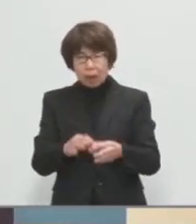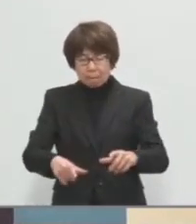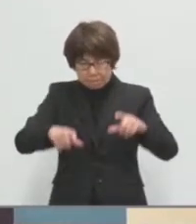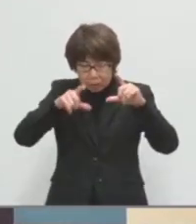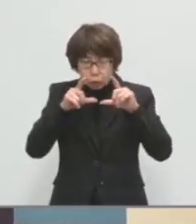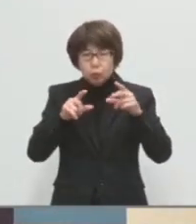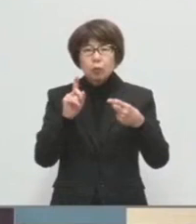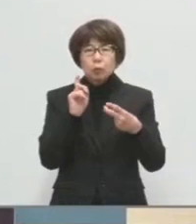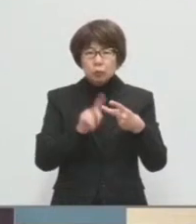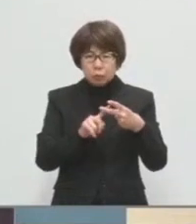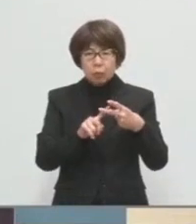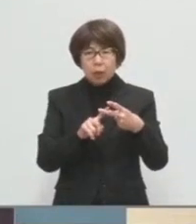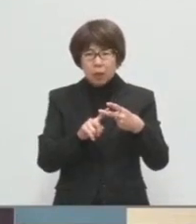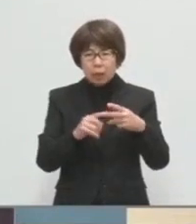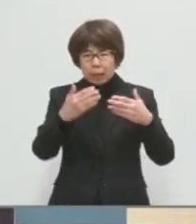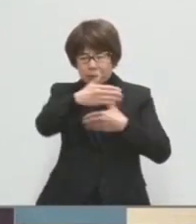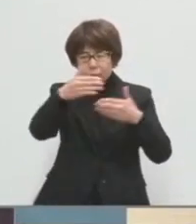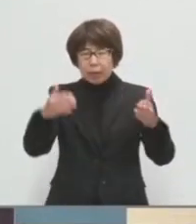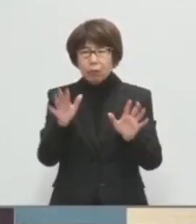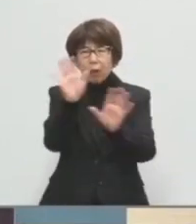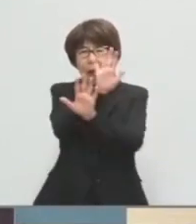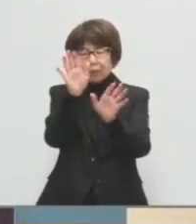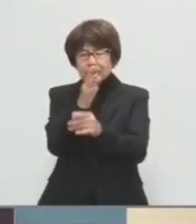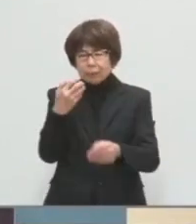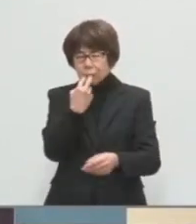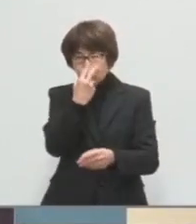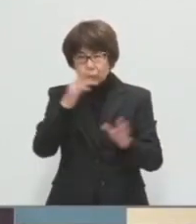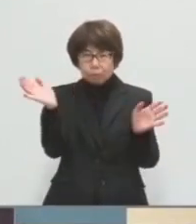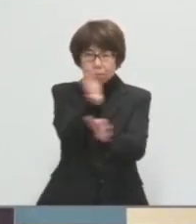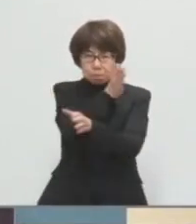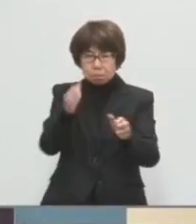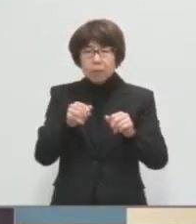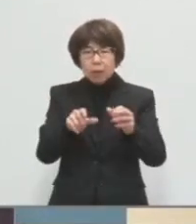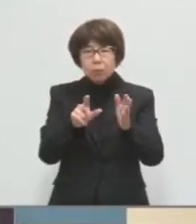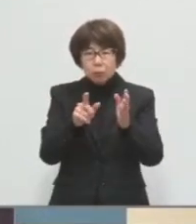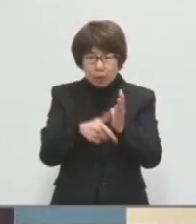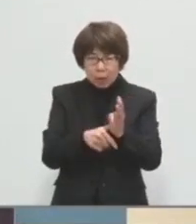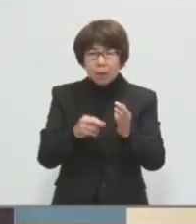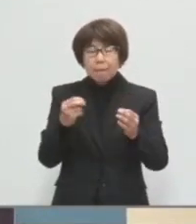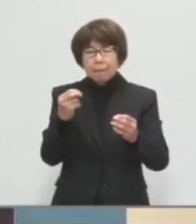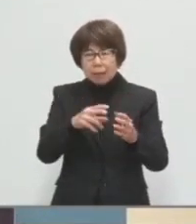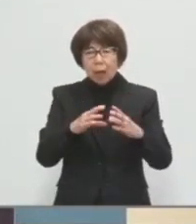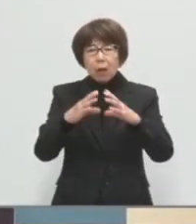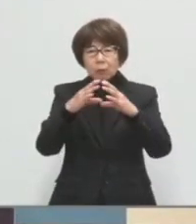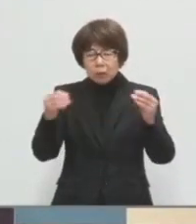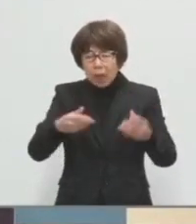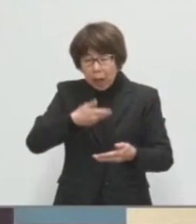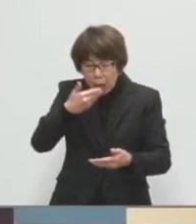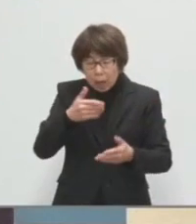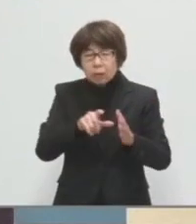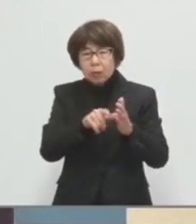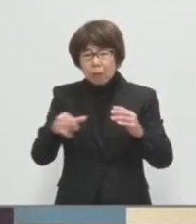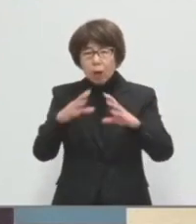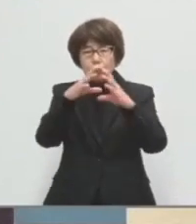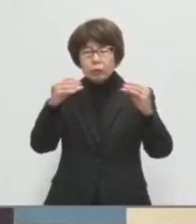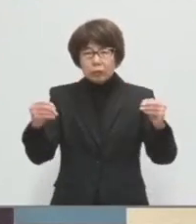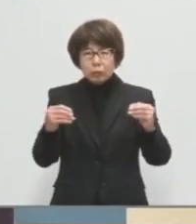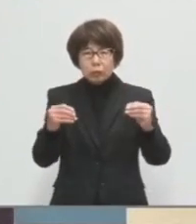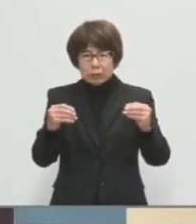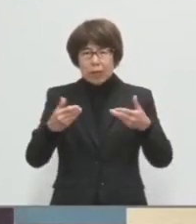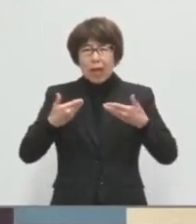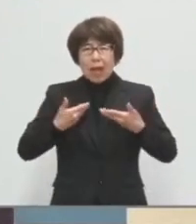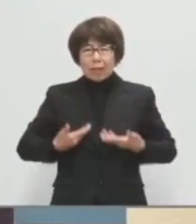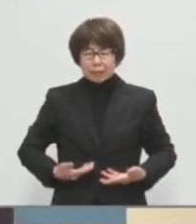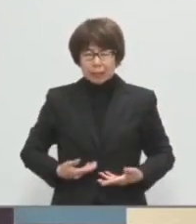する室内の関係を怠らないまた飲食の際はふじのくに安全安心認証店のご利用をして